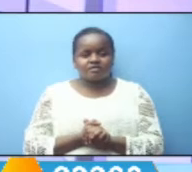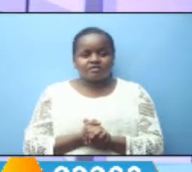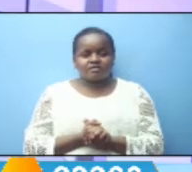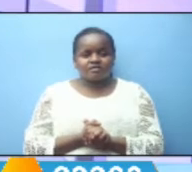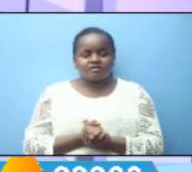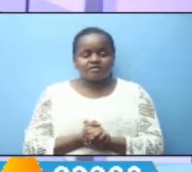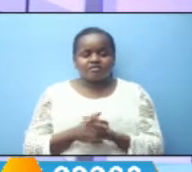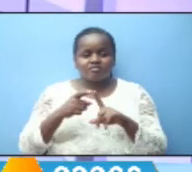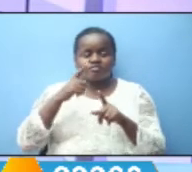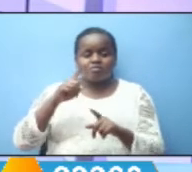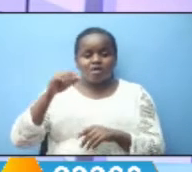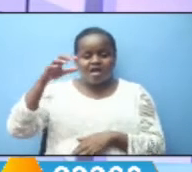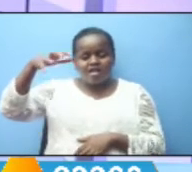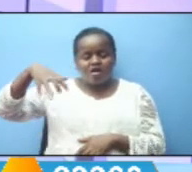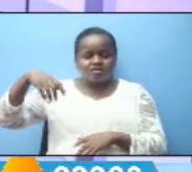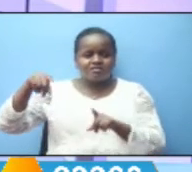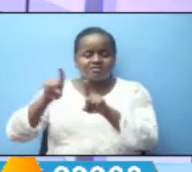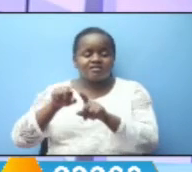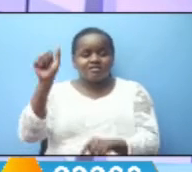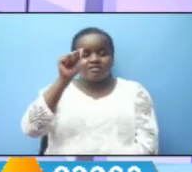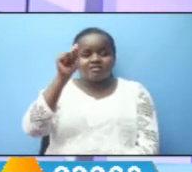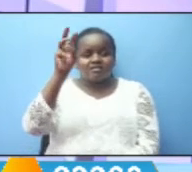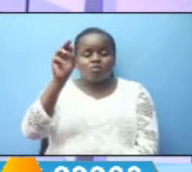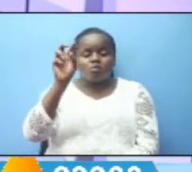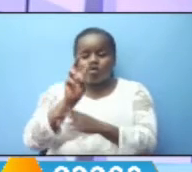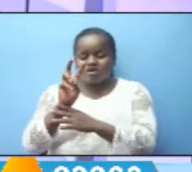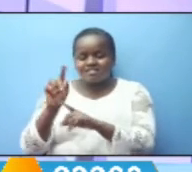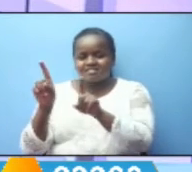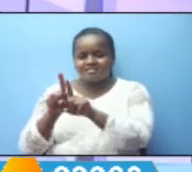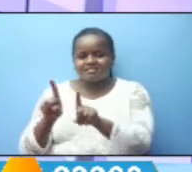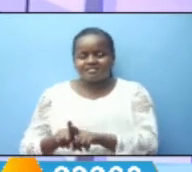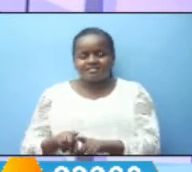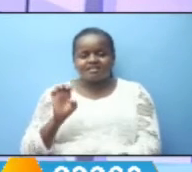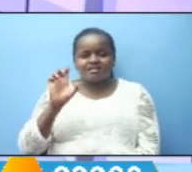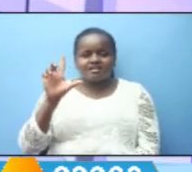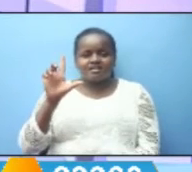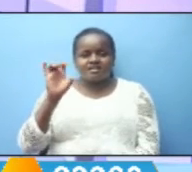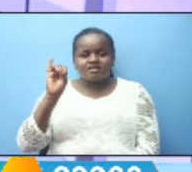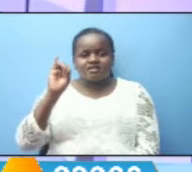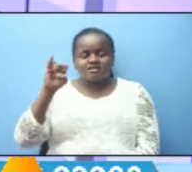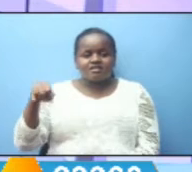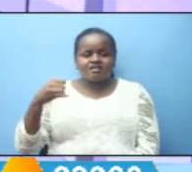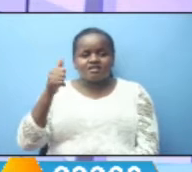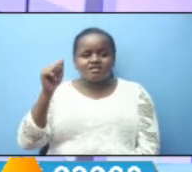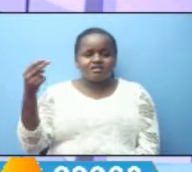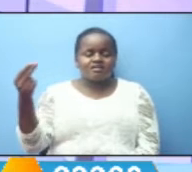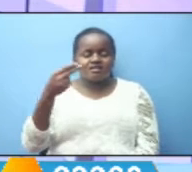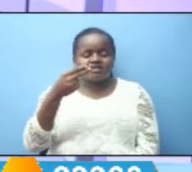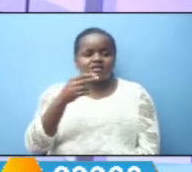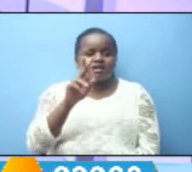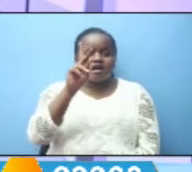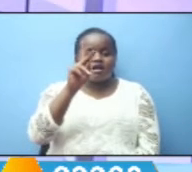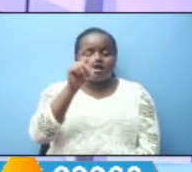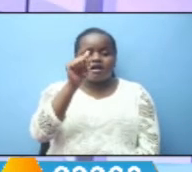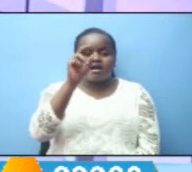arauga tuned from Nyahururu mundu wito Samkush ona kirauga watching mundu wito Elijah Kimaniwa kada arauga makuria kada guko ne